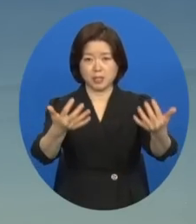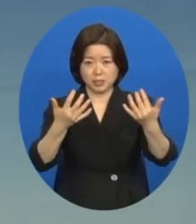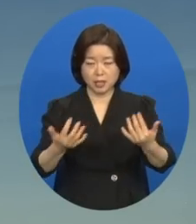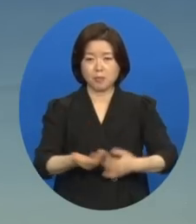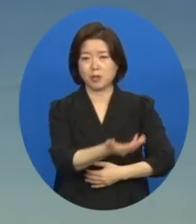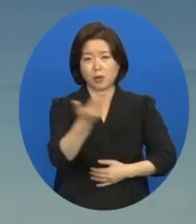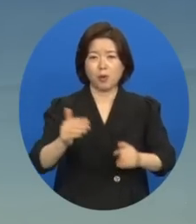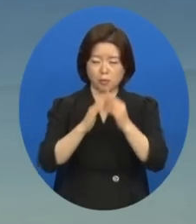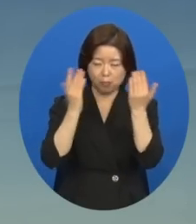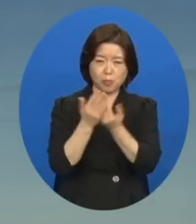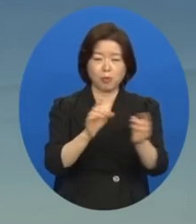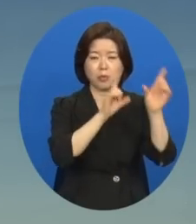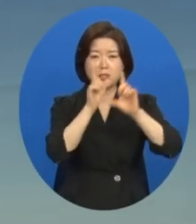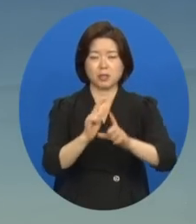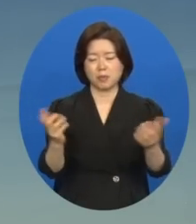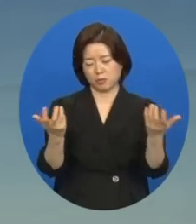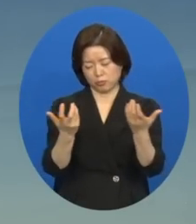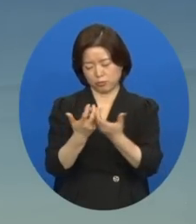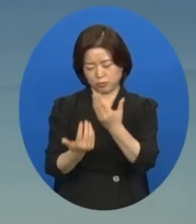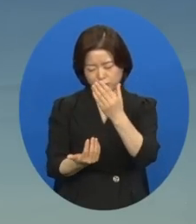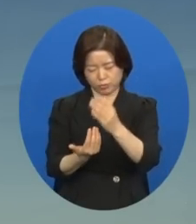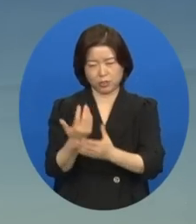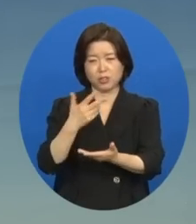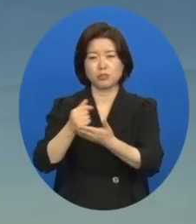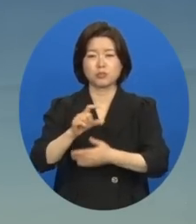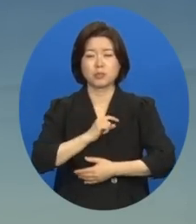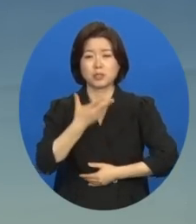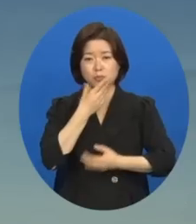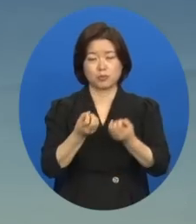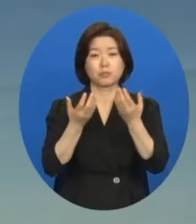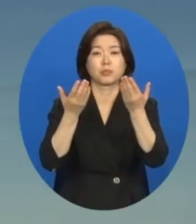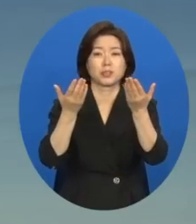가운데 풍성하게 일어나시기를 주의 이름으로 축복합니다.